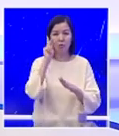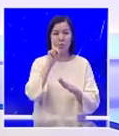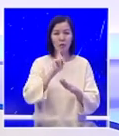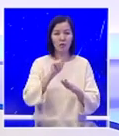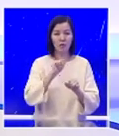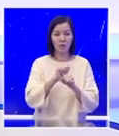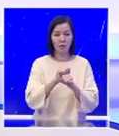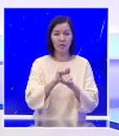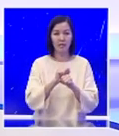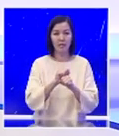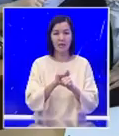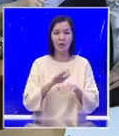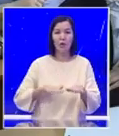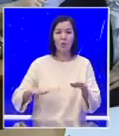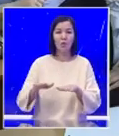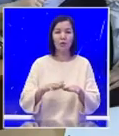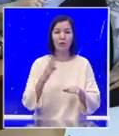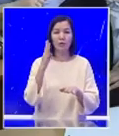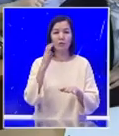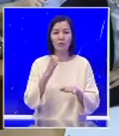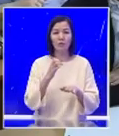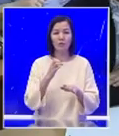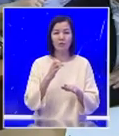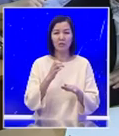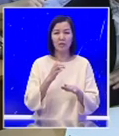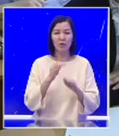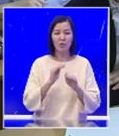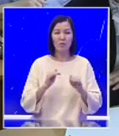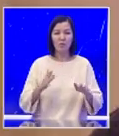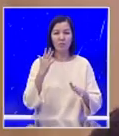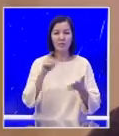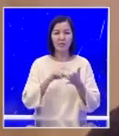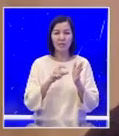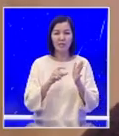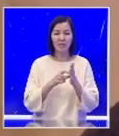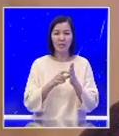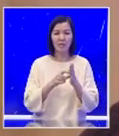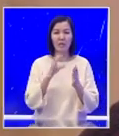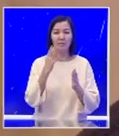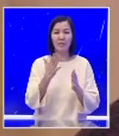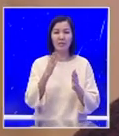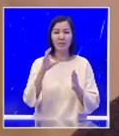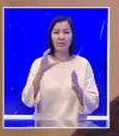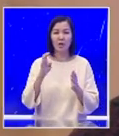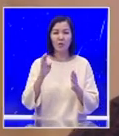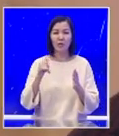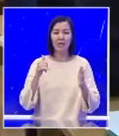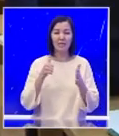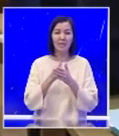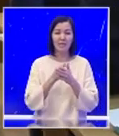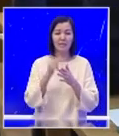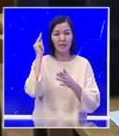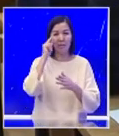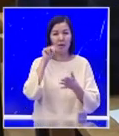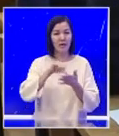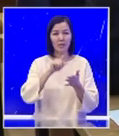уақытша тоқтатады. Яғни өңірдегі 400 оқушы 5 сәуірге дейін сабаққа бармайды. Аймақ оқушылары коронавирус